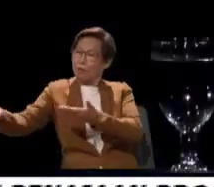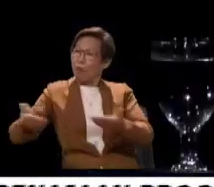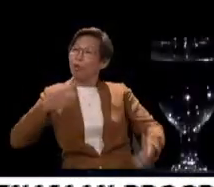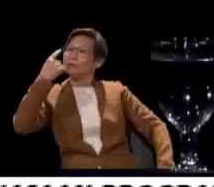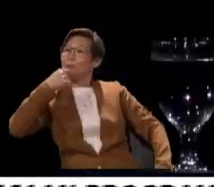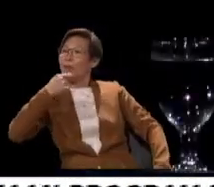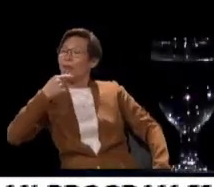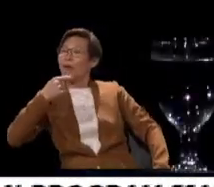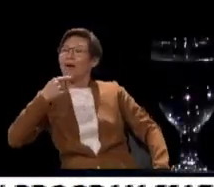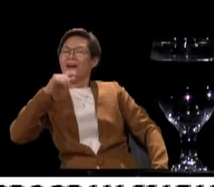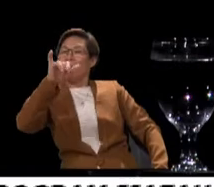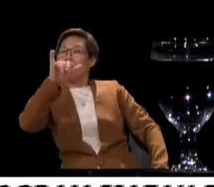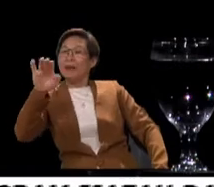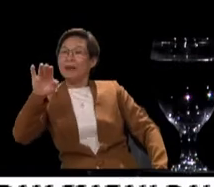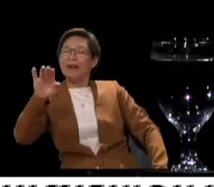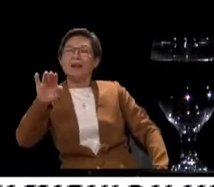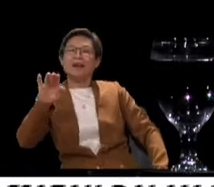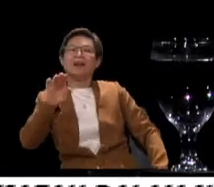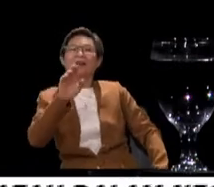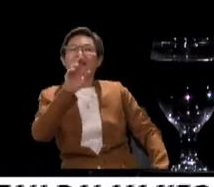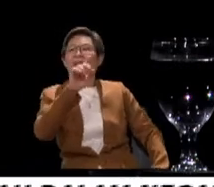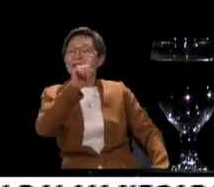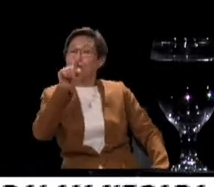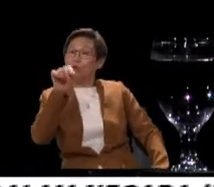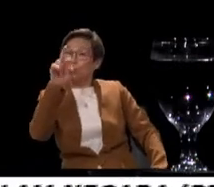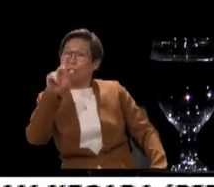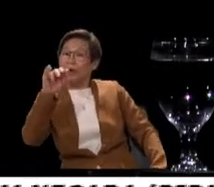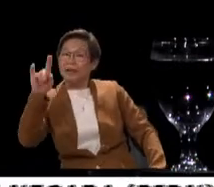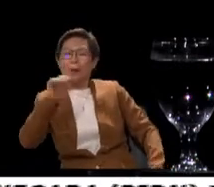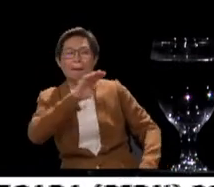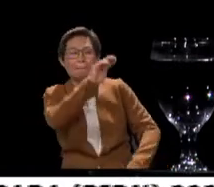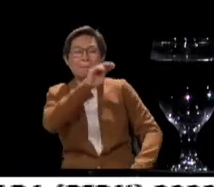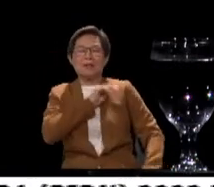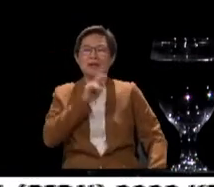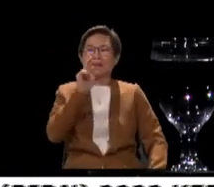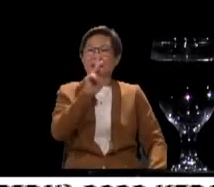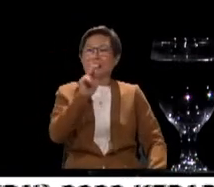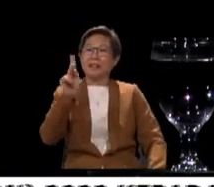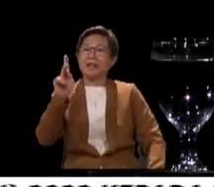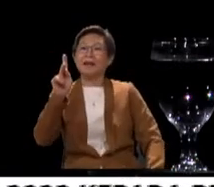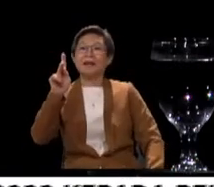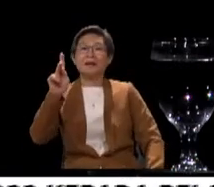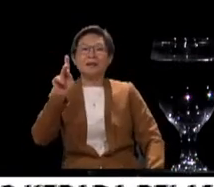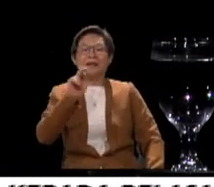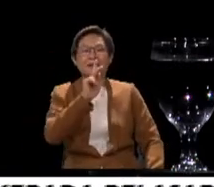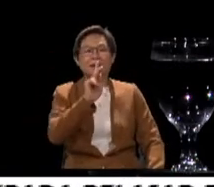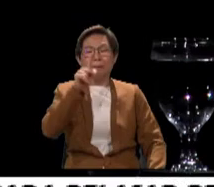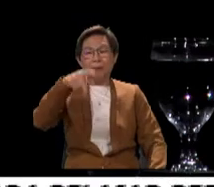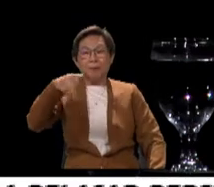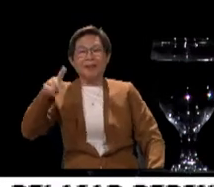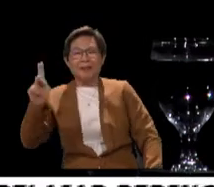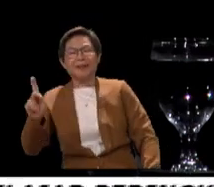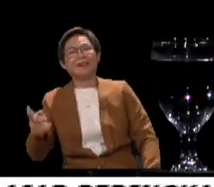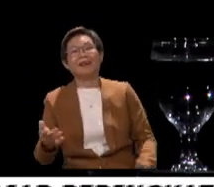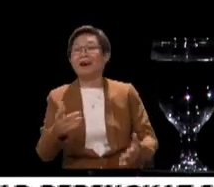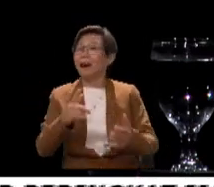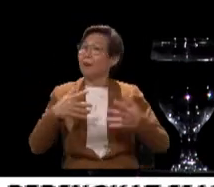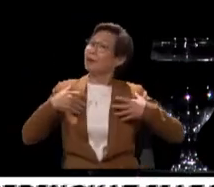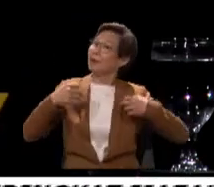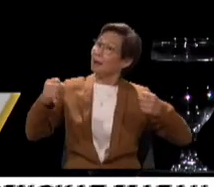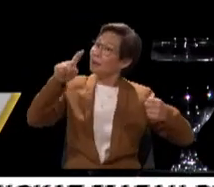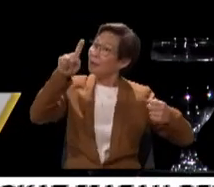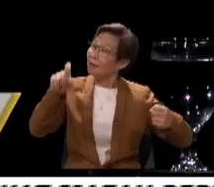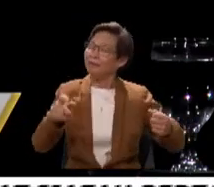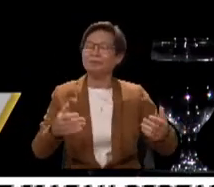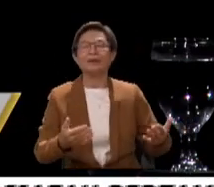datuk Hajah zuraidah Kamaruddin menteri perusahaan Padangan dan komoditi di inklusif apa khabar Datuk Alhamdulillah Terima kasih